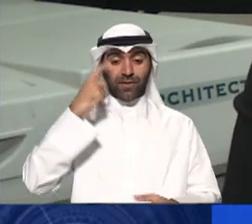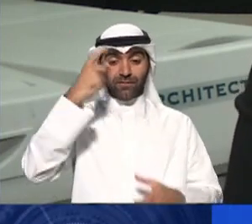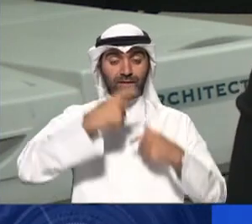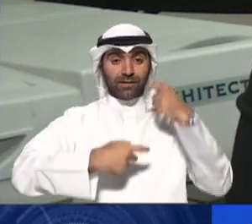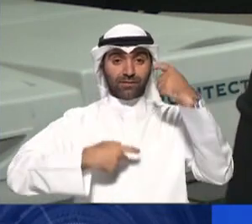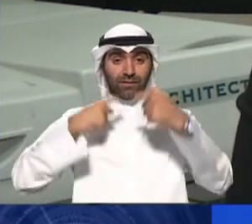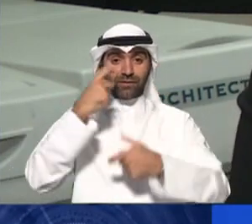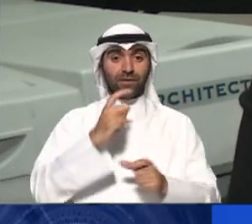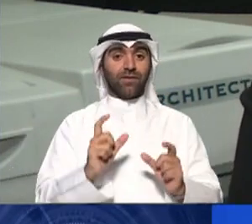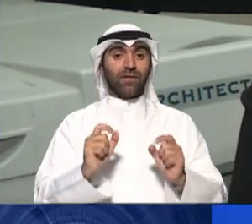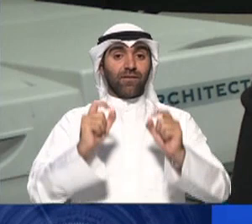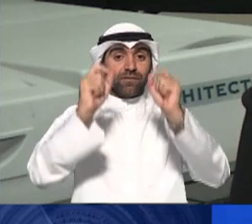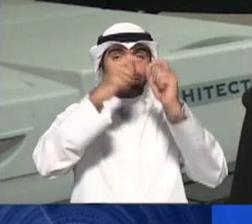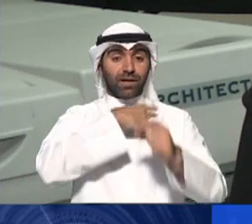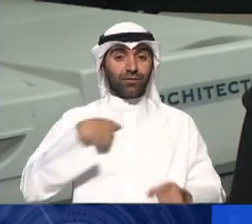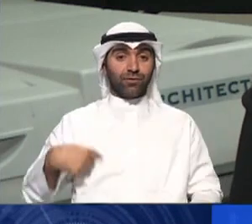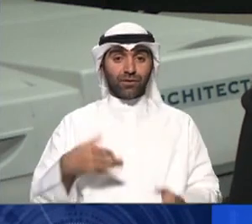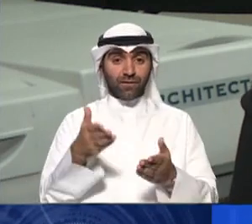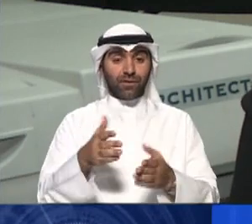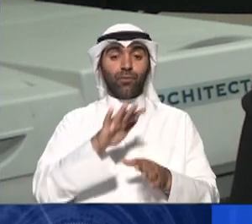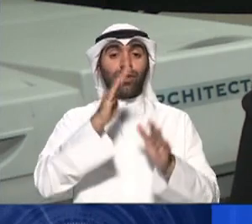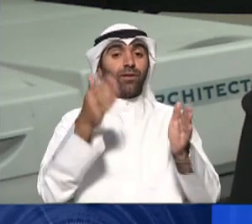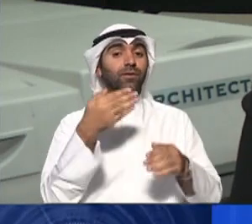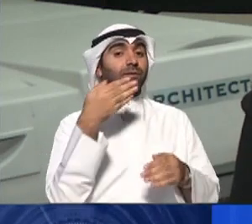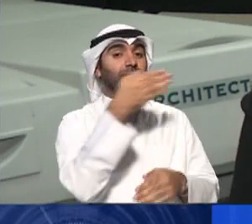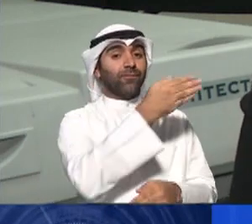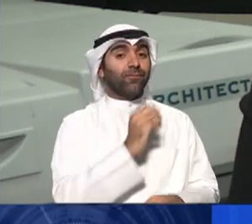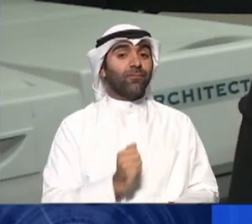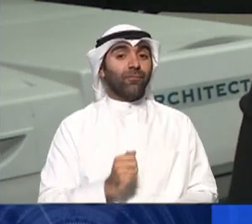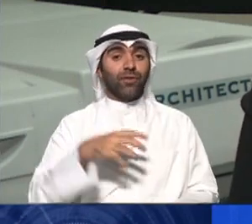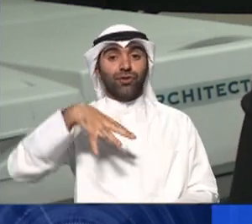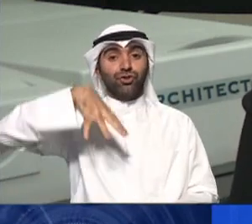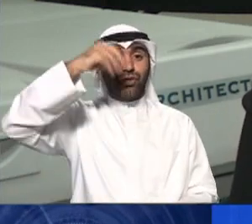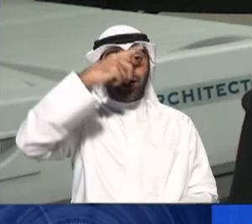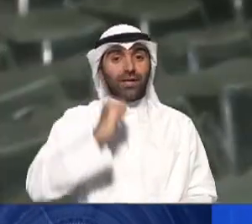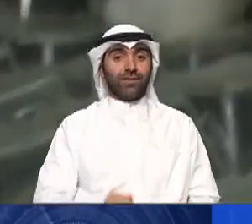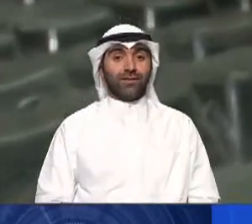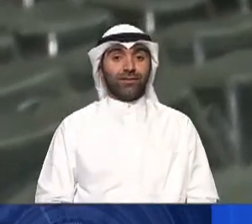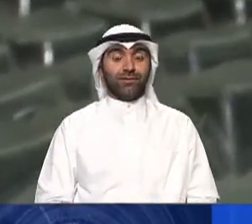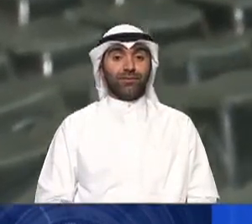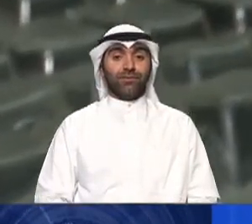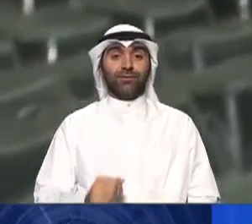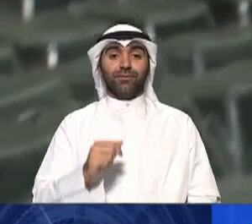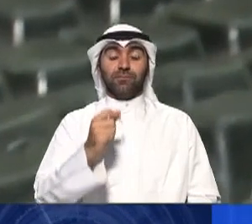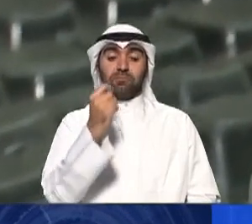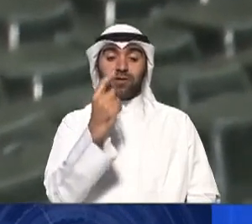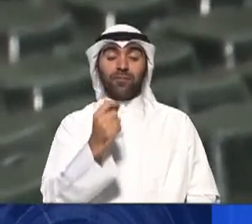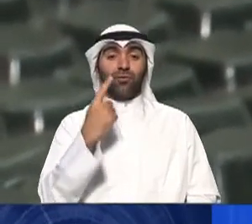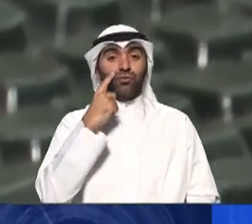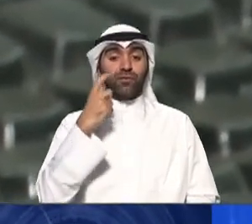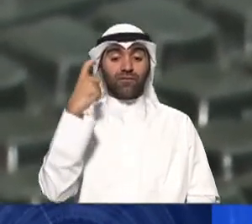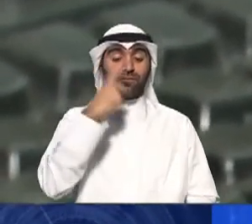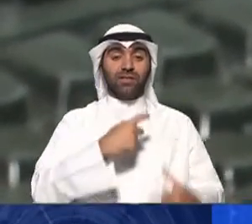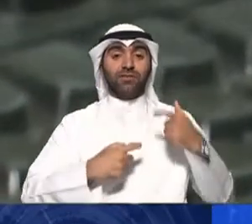العامة المجهز وفق أحدث البروتوكولات المعمول بها عالميا. يقوم العاملون بفحص